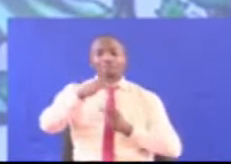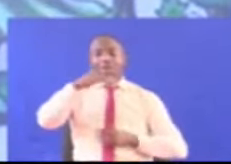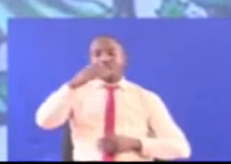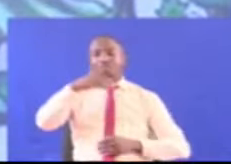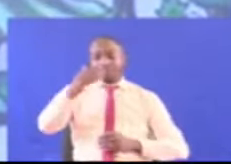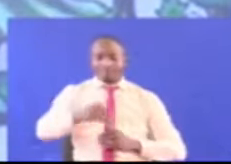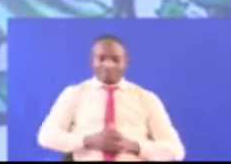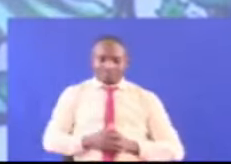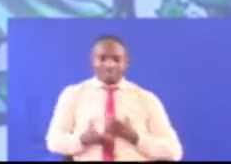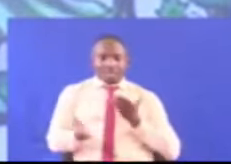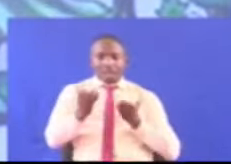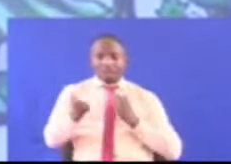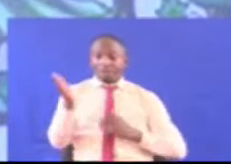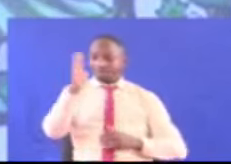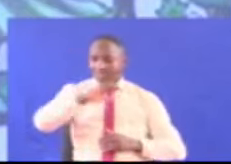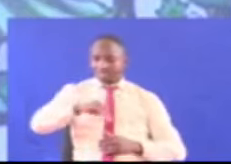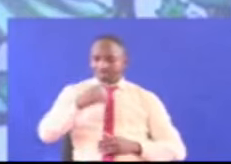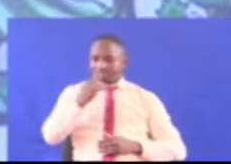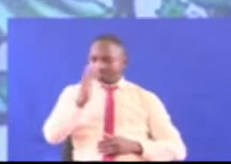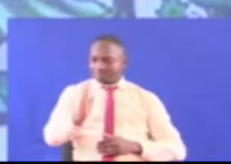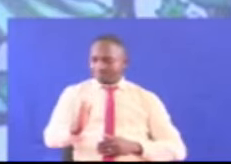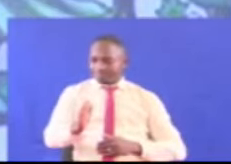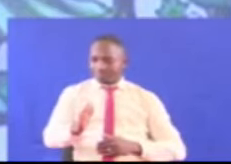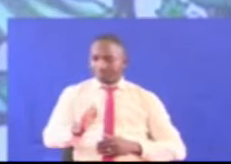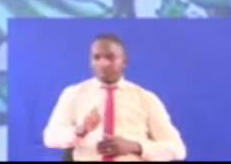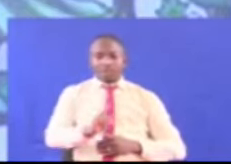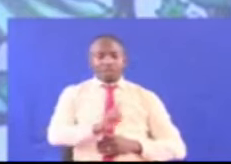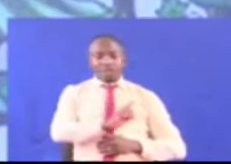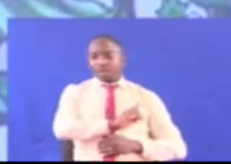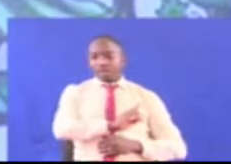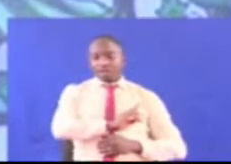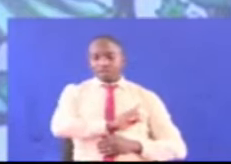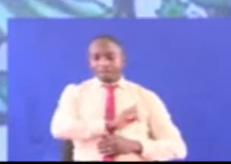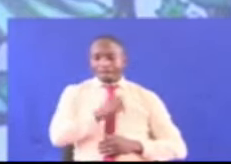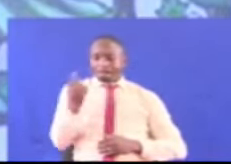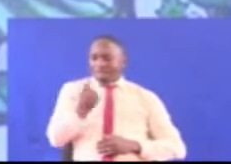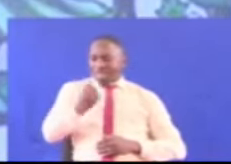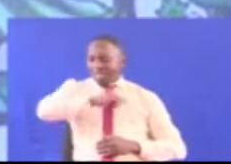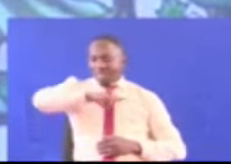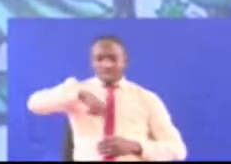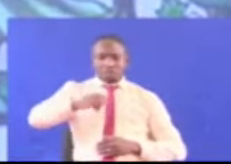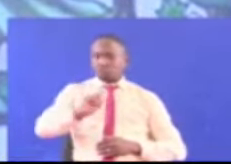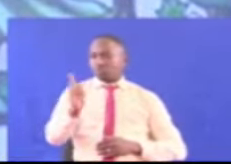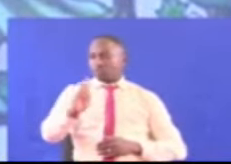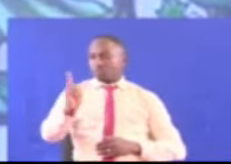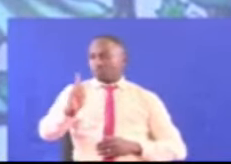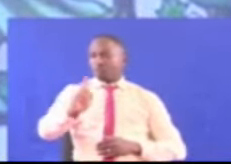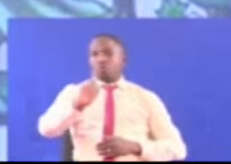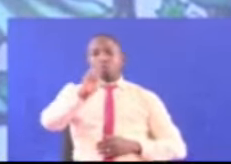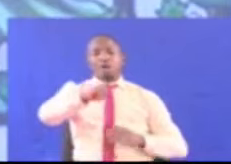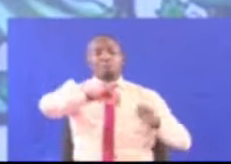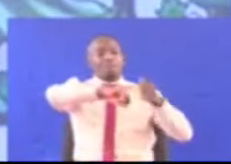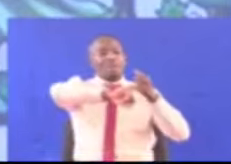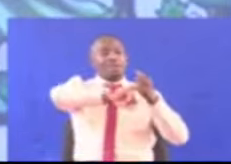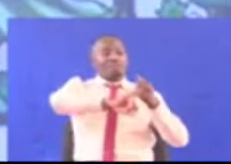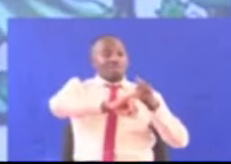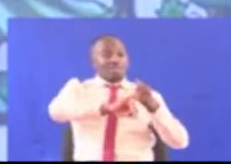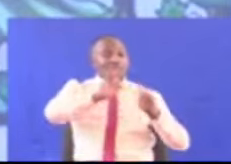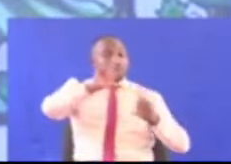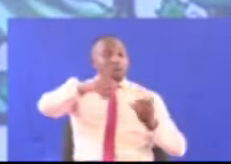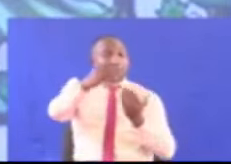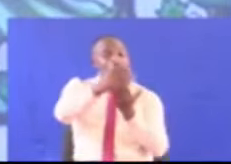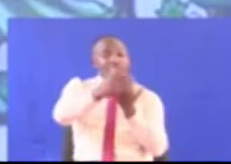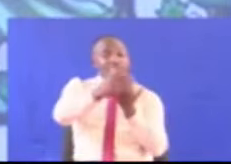kusema hivi, hatukuwa peke yetu. Wako marafiki waliotoka nchi zingine ambao wengine hata sasa sio